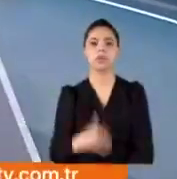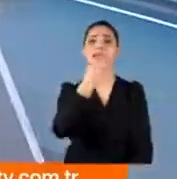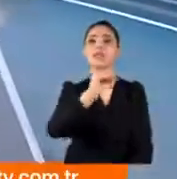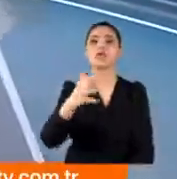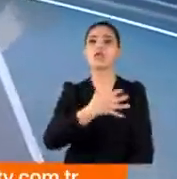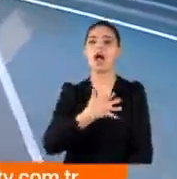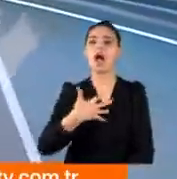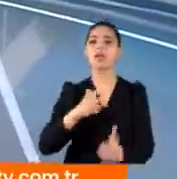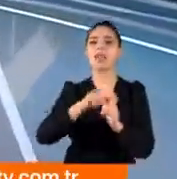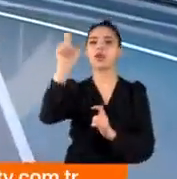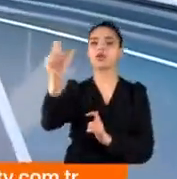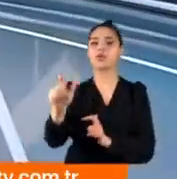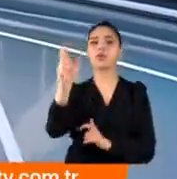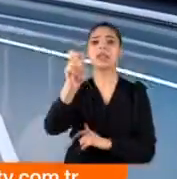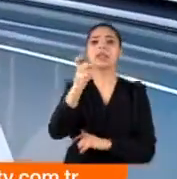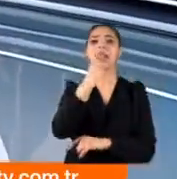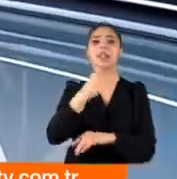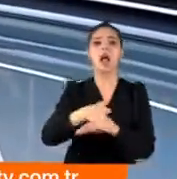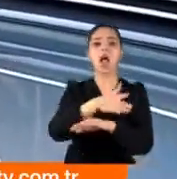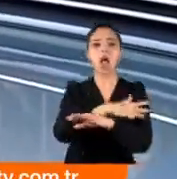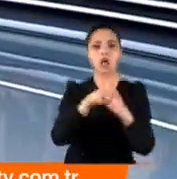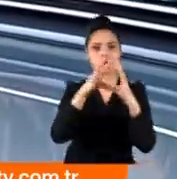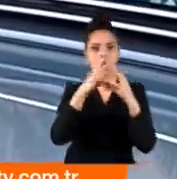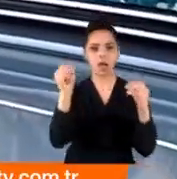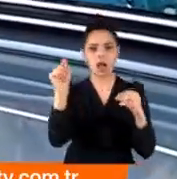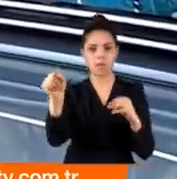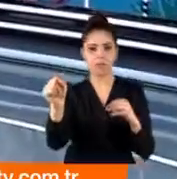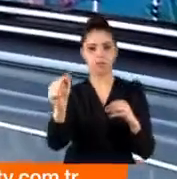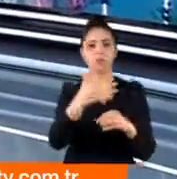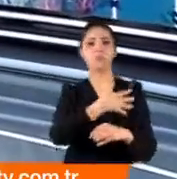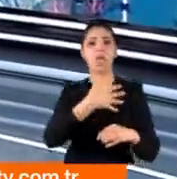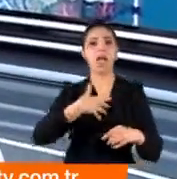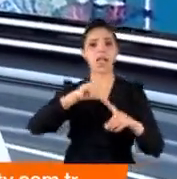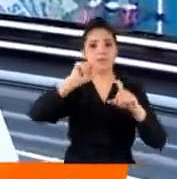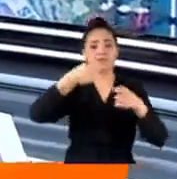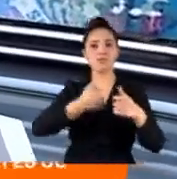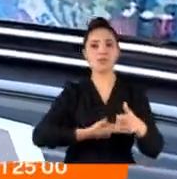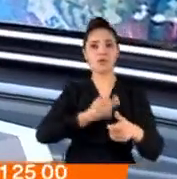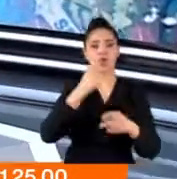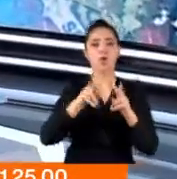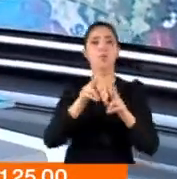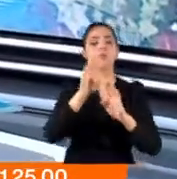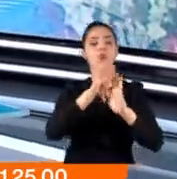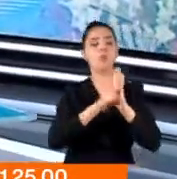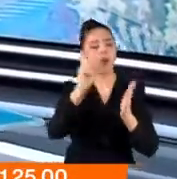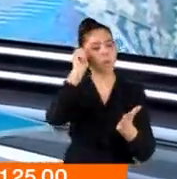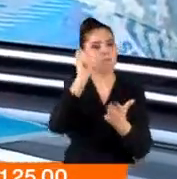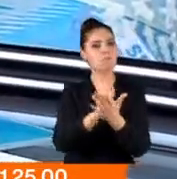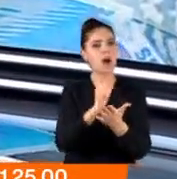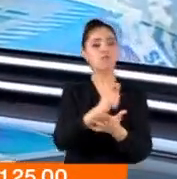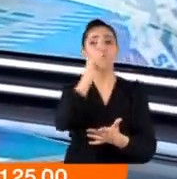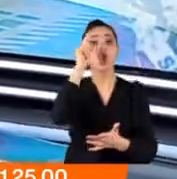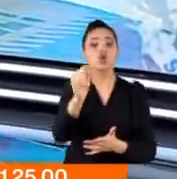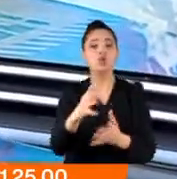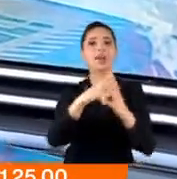İki çocuk annesi Gülşen Caymaz 8 yıl önce ortadan kayboldu. Annesi bulunması umuduyla Müge Anlı'nın kapısını çaldı.